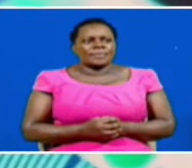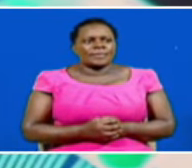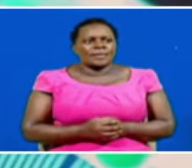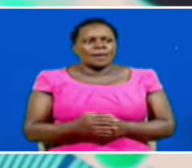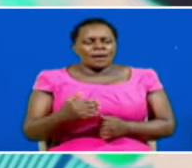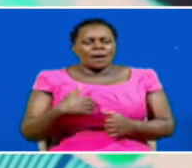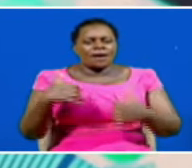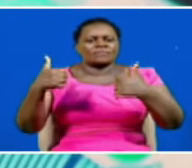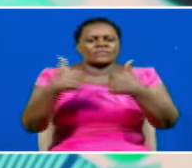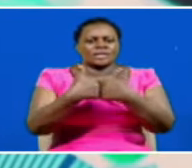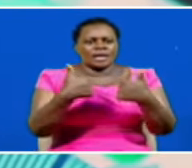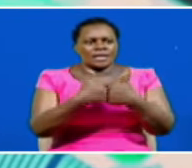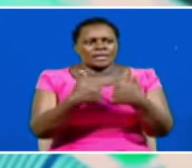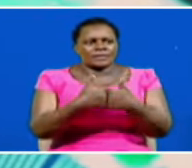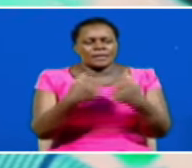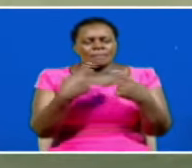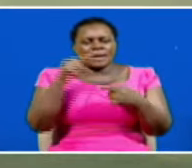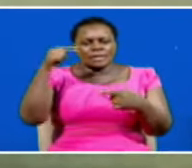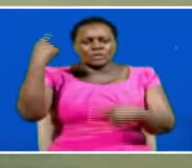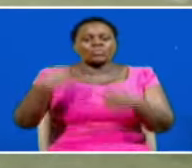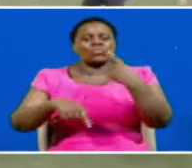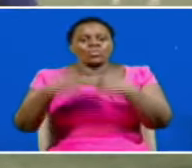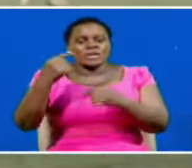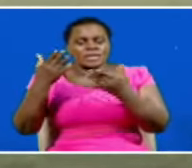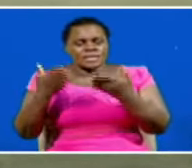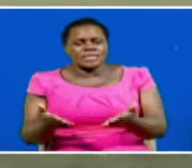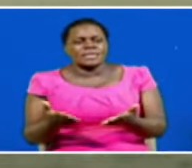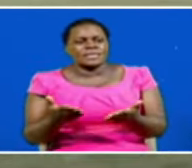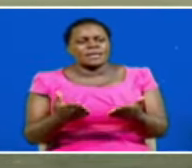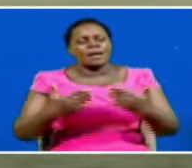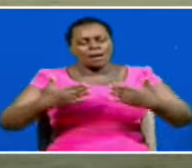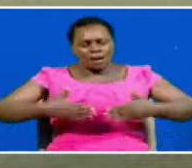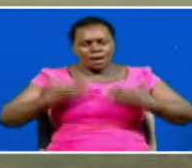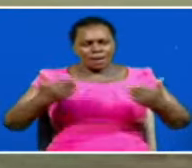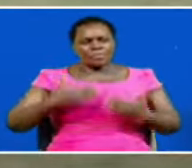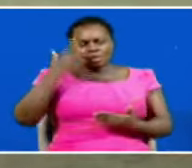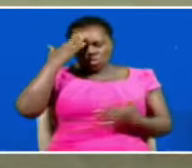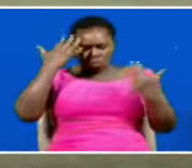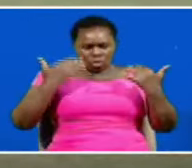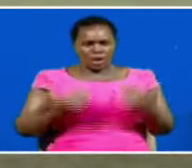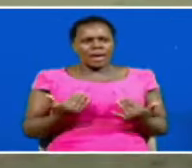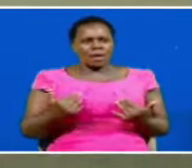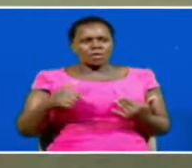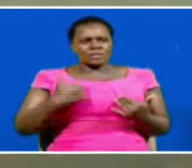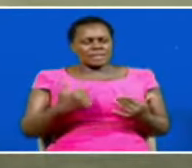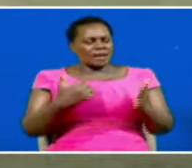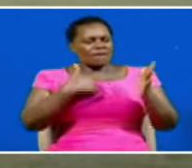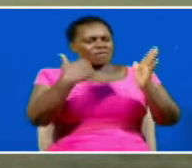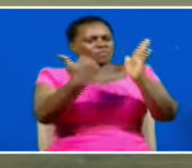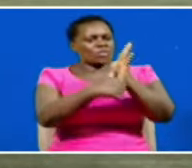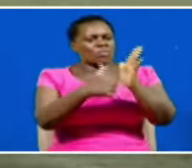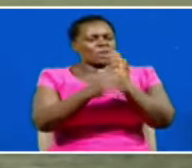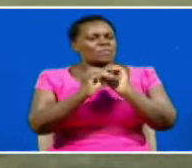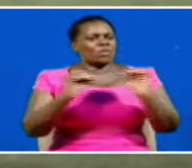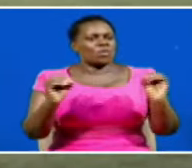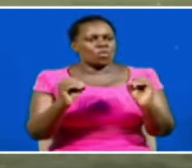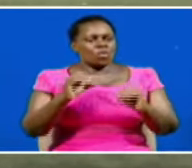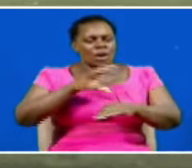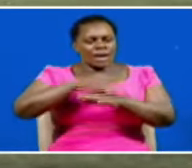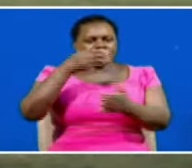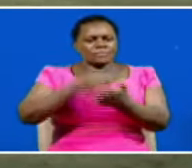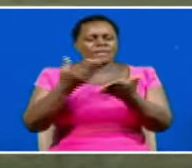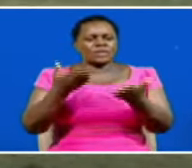na challenge ya duo, but vile tumewin hii tona tumefurahia, tunajua sasa tunakuwa na shida ya duo tena. Hii duo tumepata